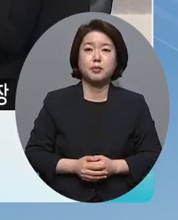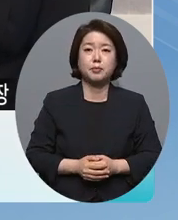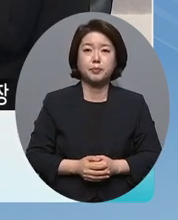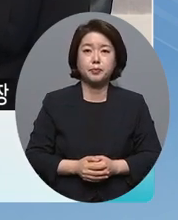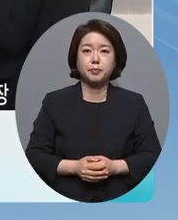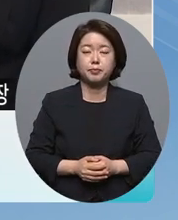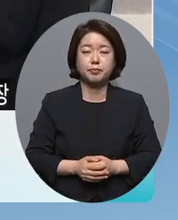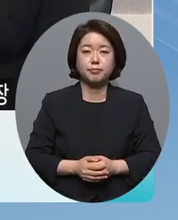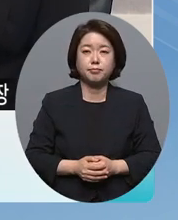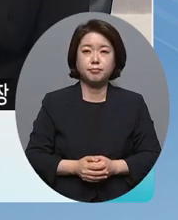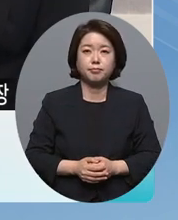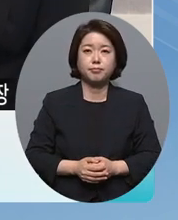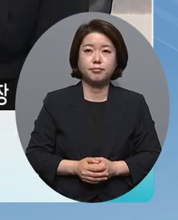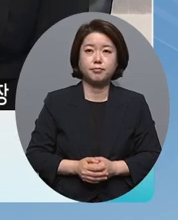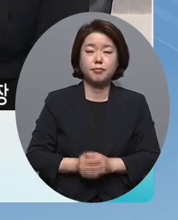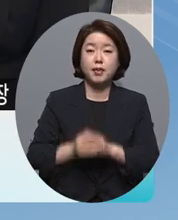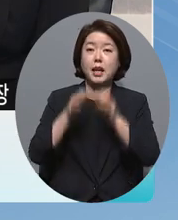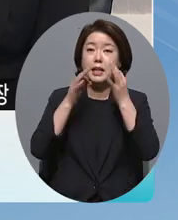김정숙